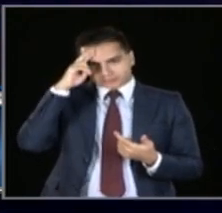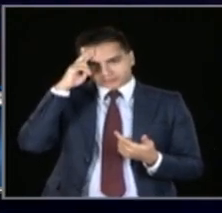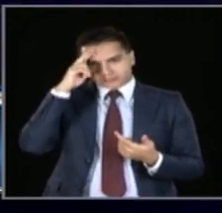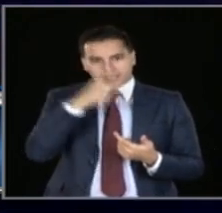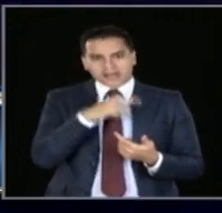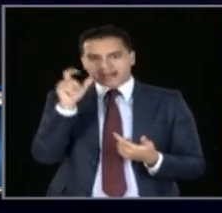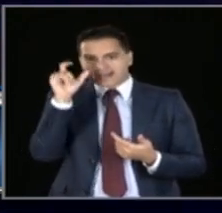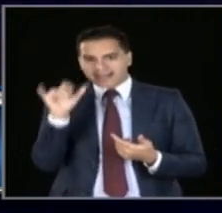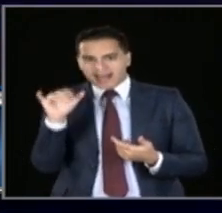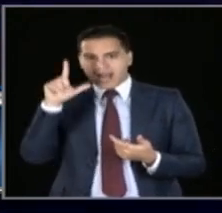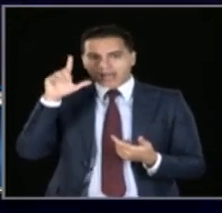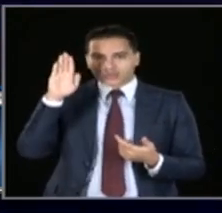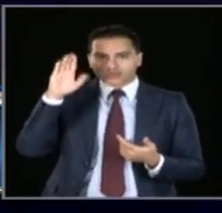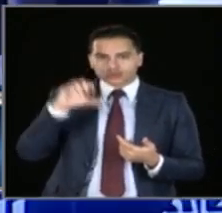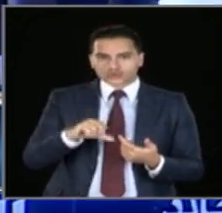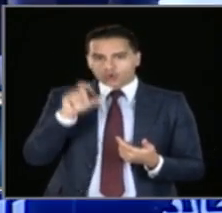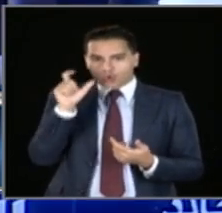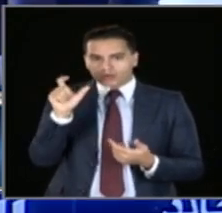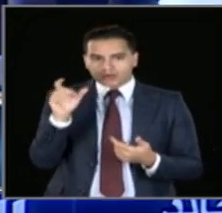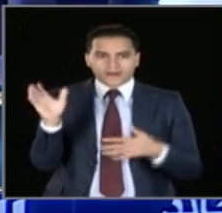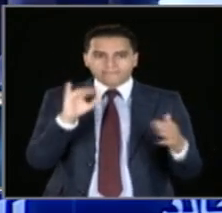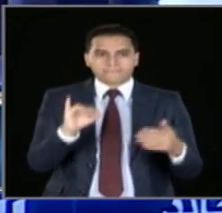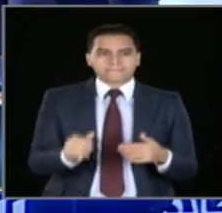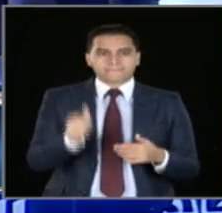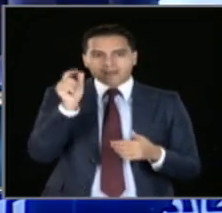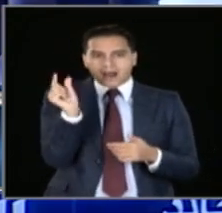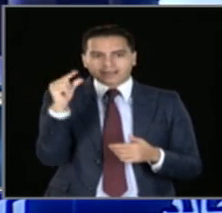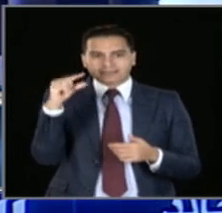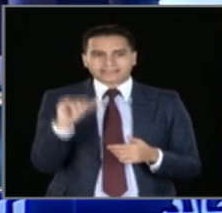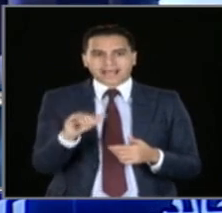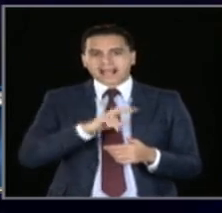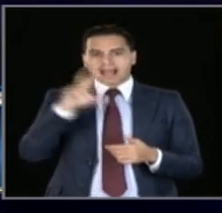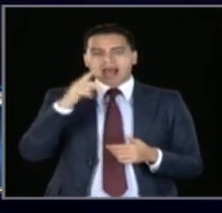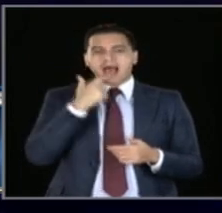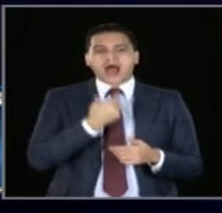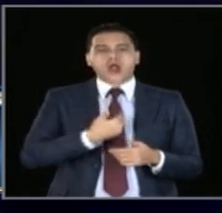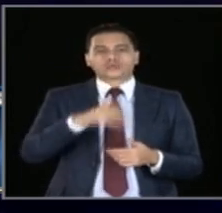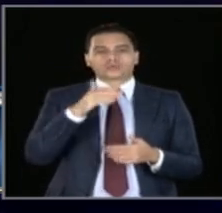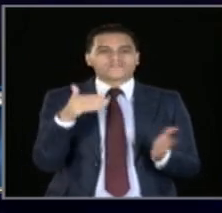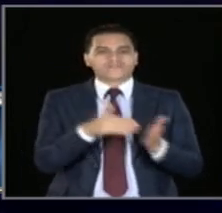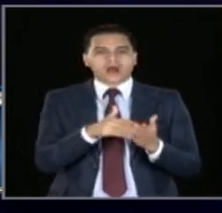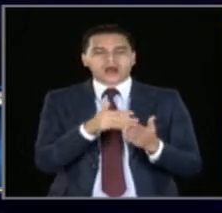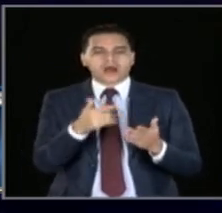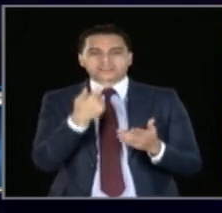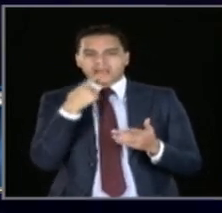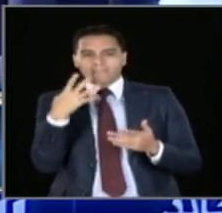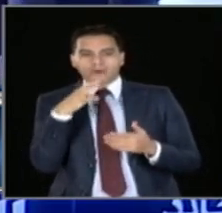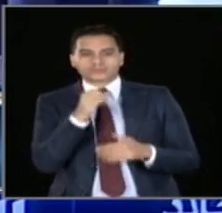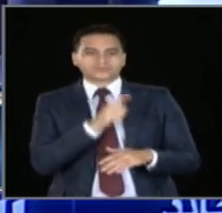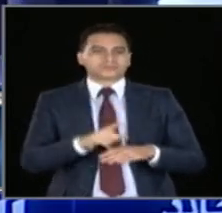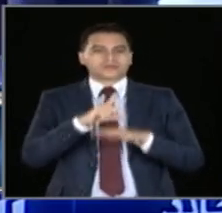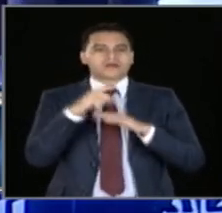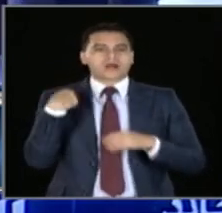نيلسون مانديلا مدى الحياه امال ازاي بقى رئيس في 94